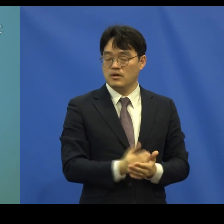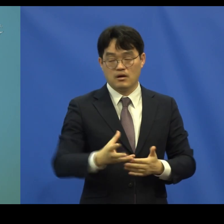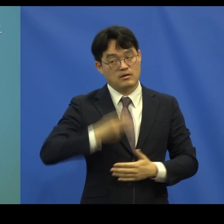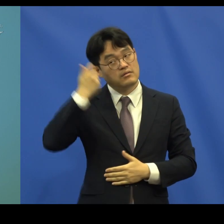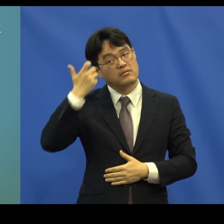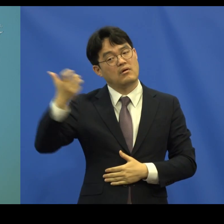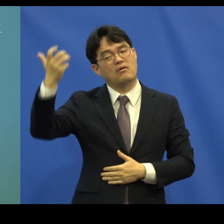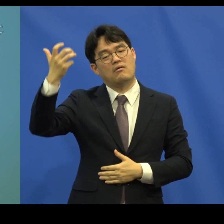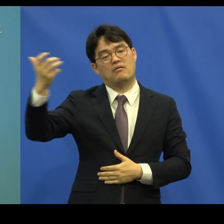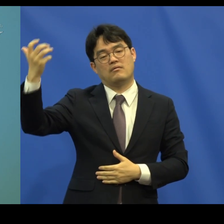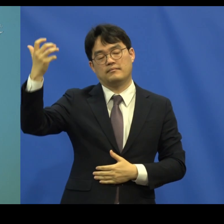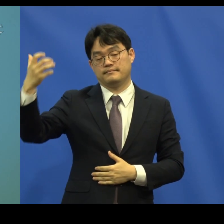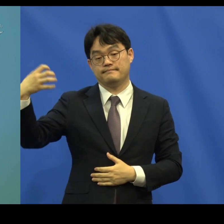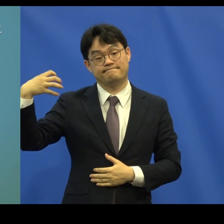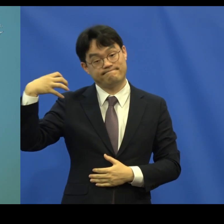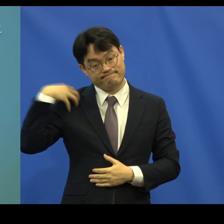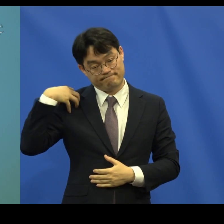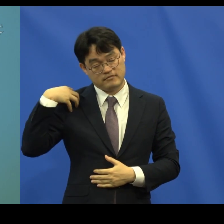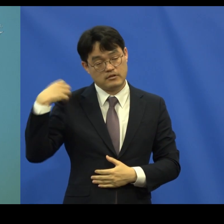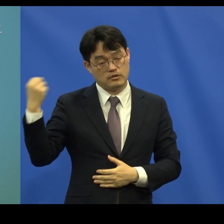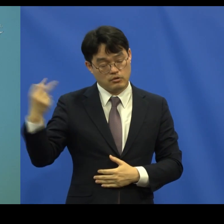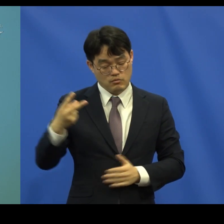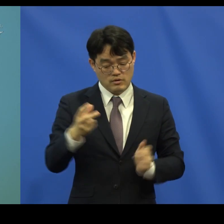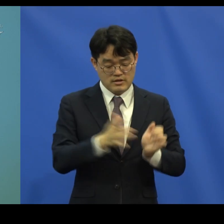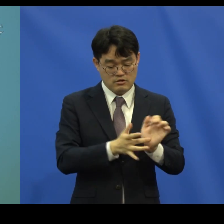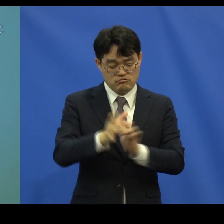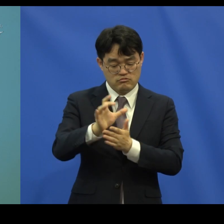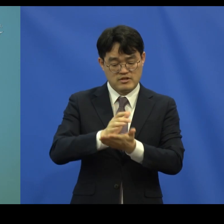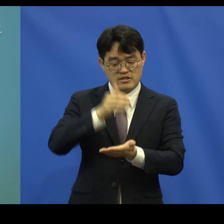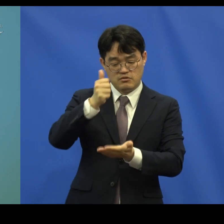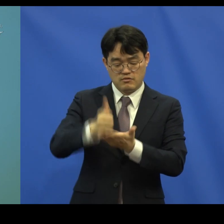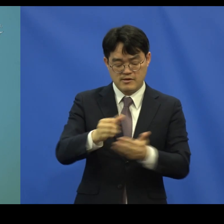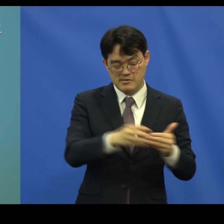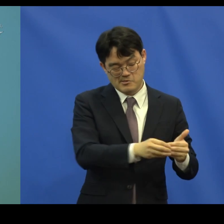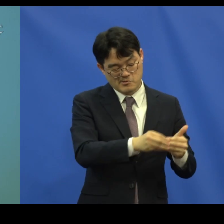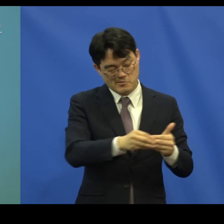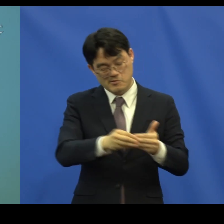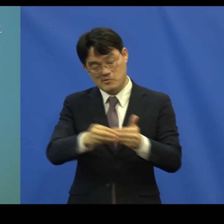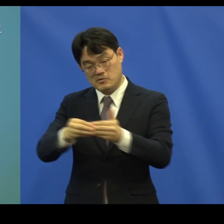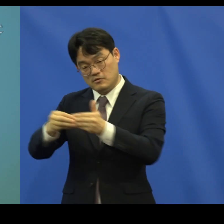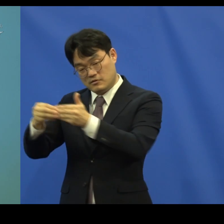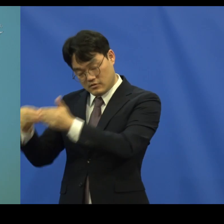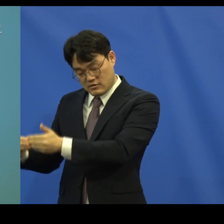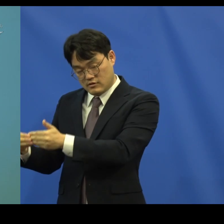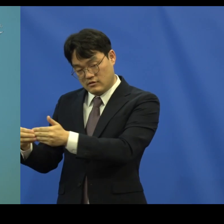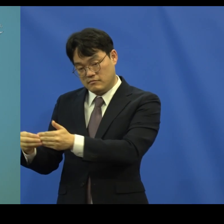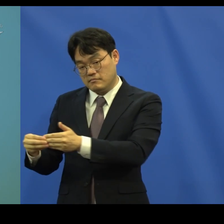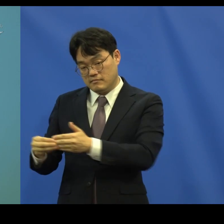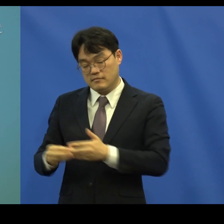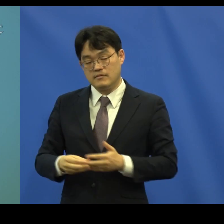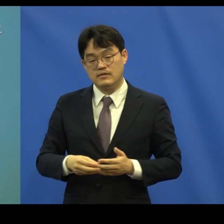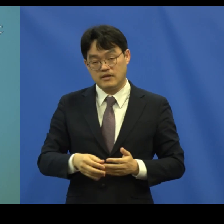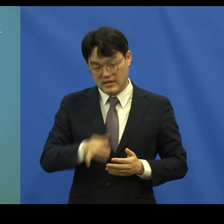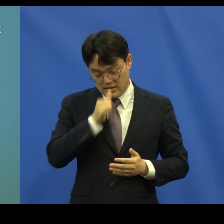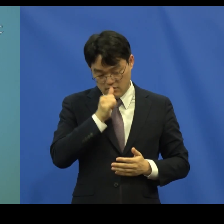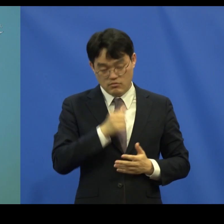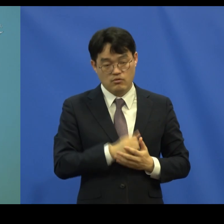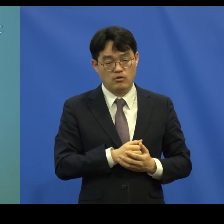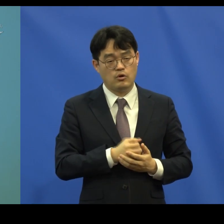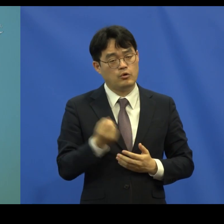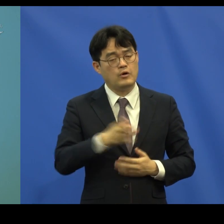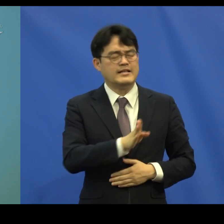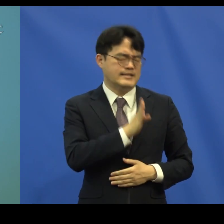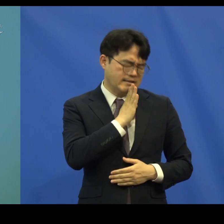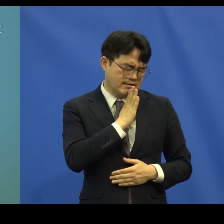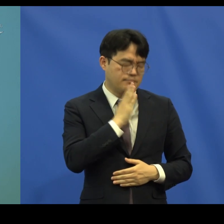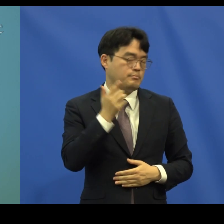그리스도에게 이끌림을 받는 참 목자가 이제 목회하는 교회가 아니면 죽은 교회가 될 수 있는 것입니다.